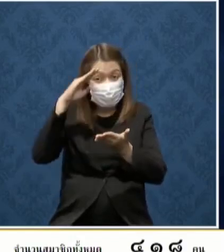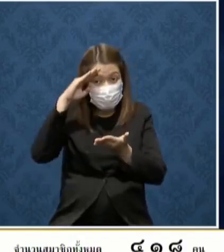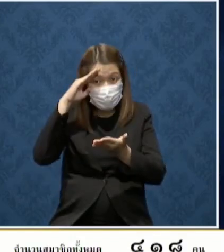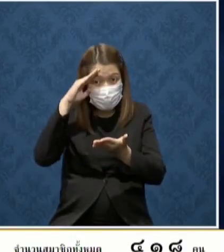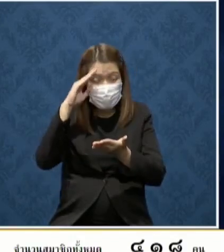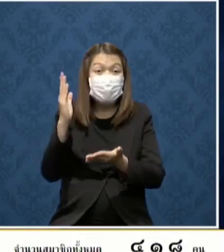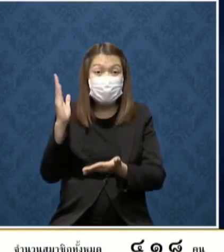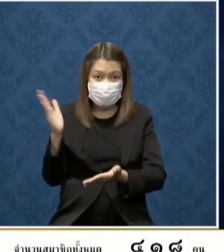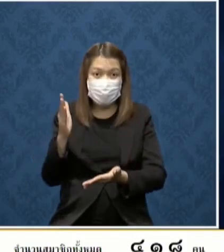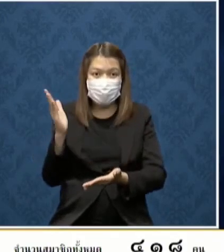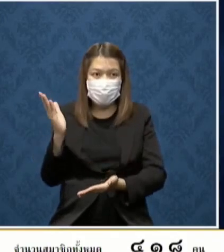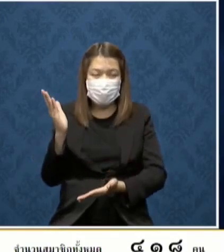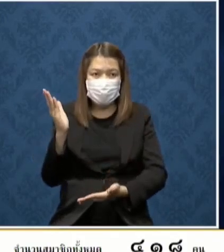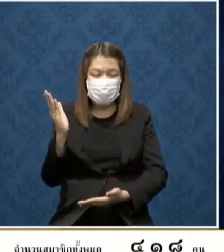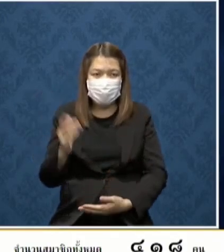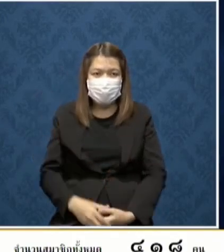อไ์ถัไปเลยครั